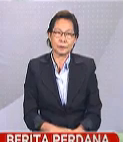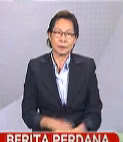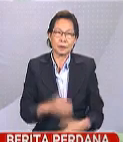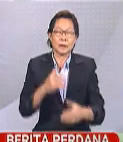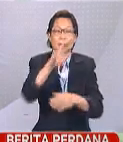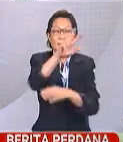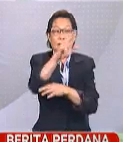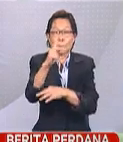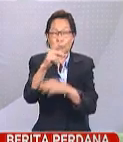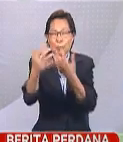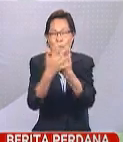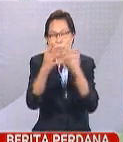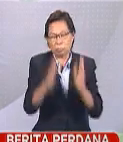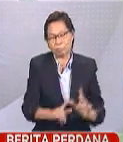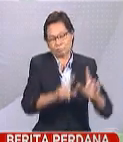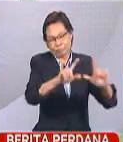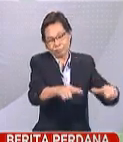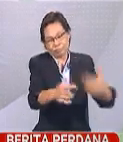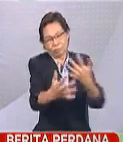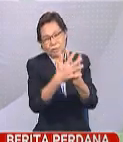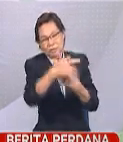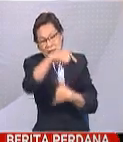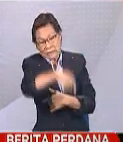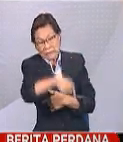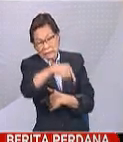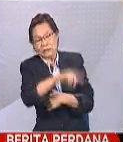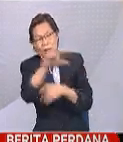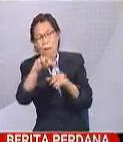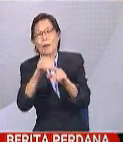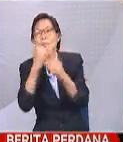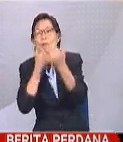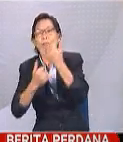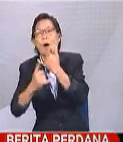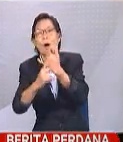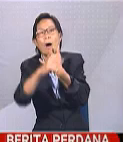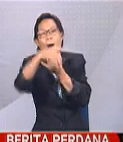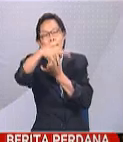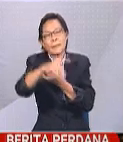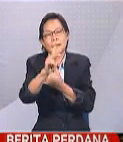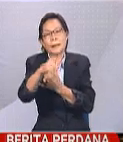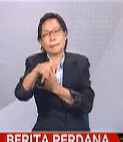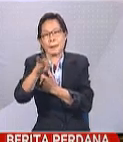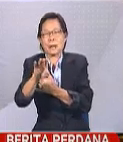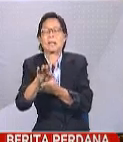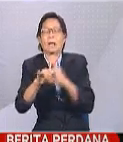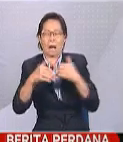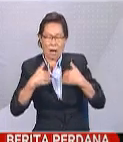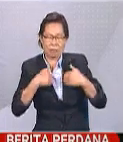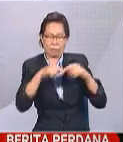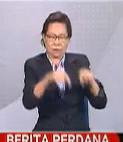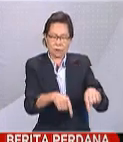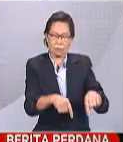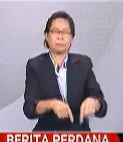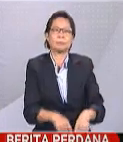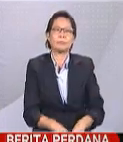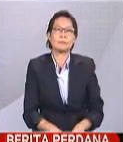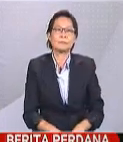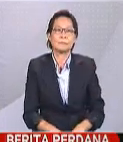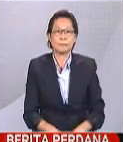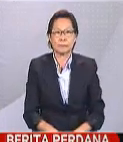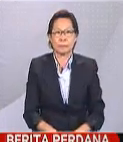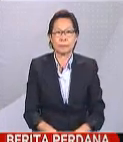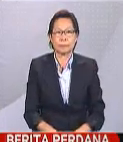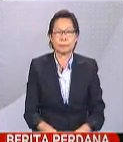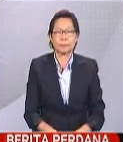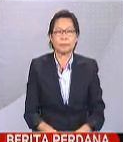Hampir 3,000 banduan ditempatkan di penjara ini termasuk pesalah Perintah Kawalan Pergerakan PKP. Kalau